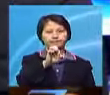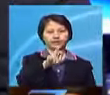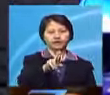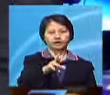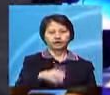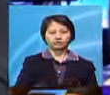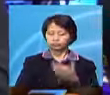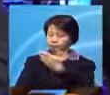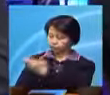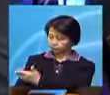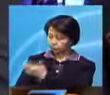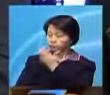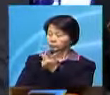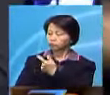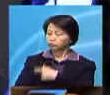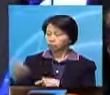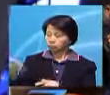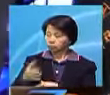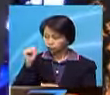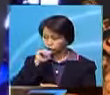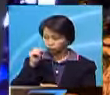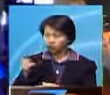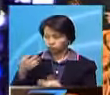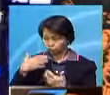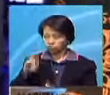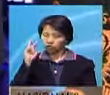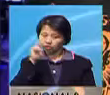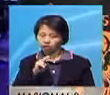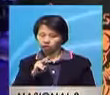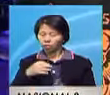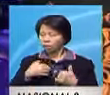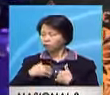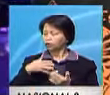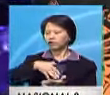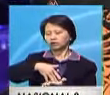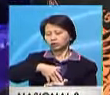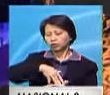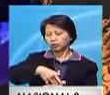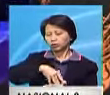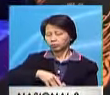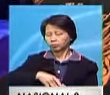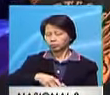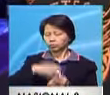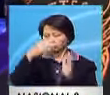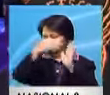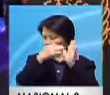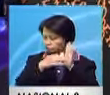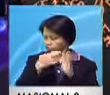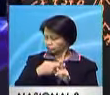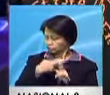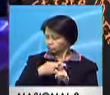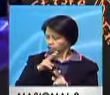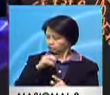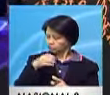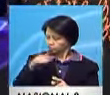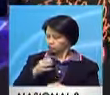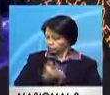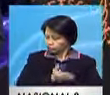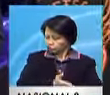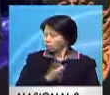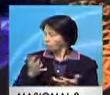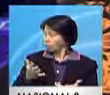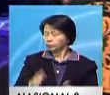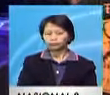Farah sebagai artis jemputan, mungkin Farah telah melihat terdapat kekurangan, terdapat finalis-finalis Bintang RTM 2016 yang perlu diperbaiki.